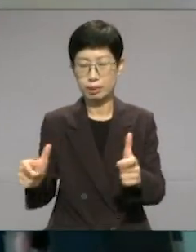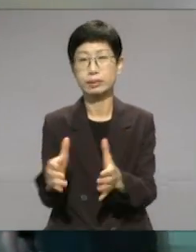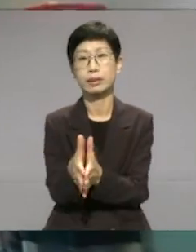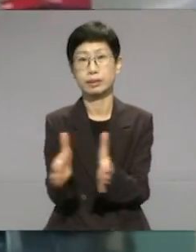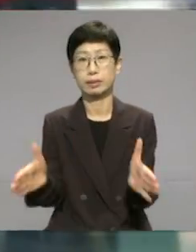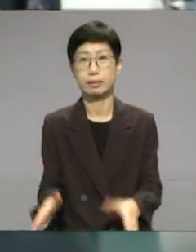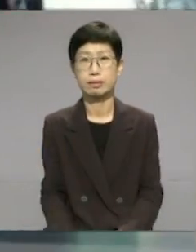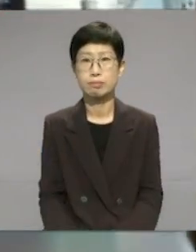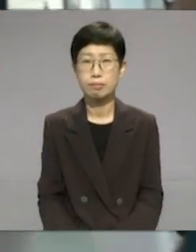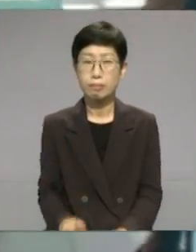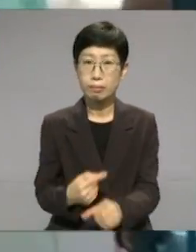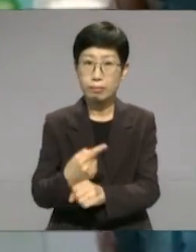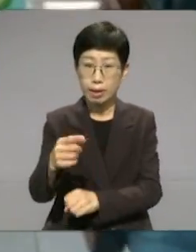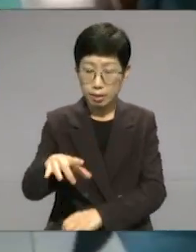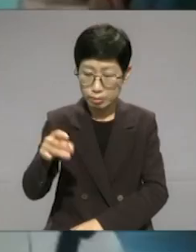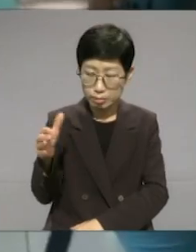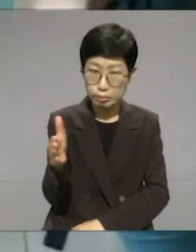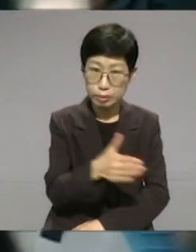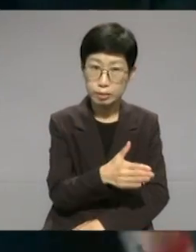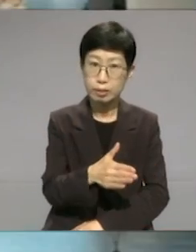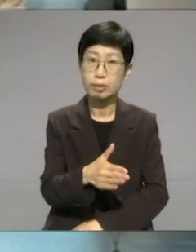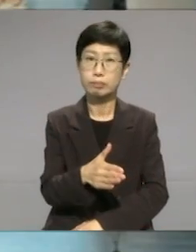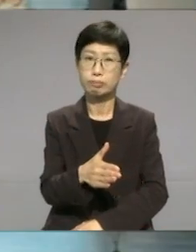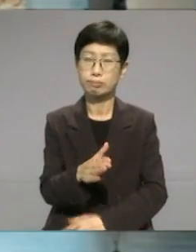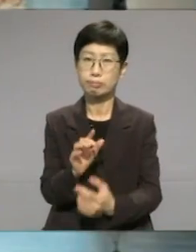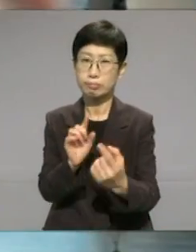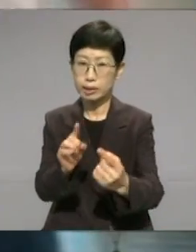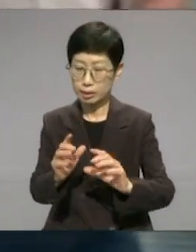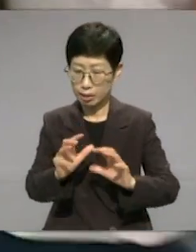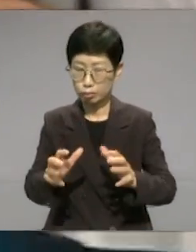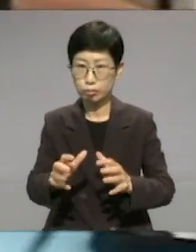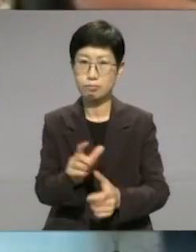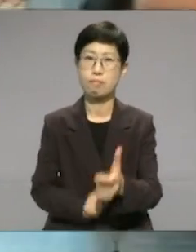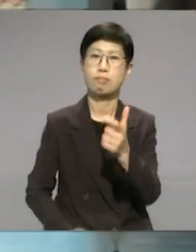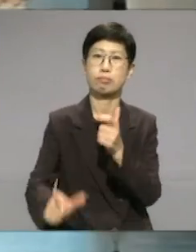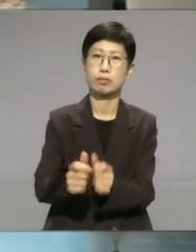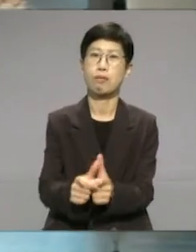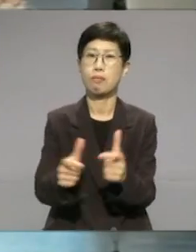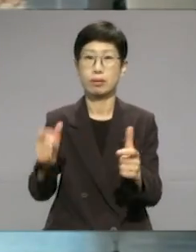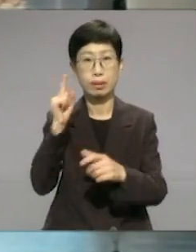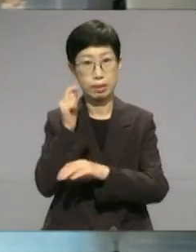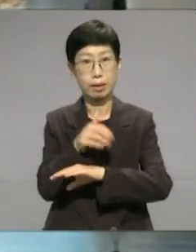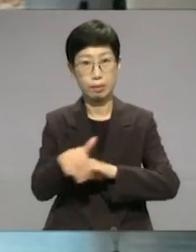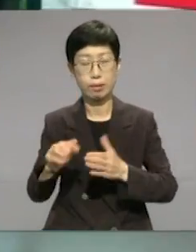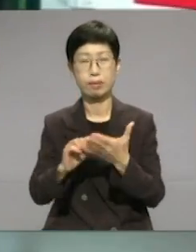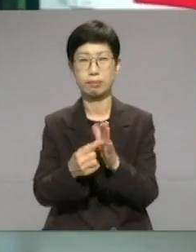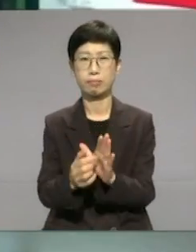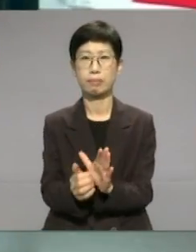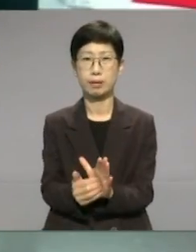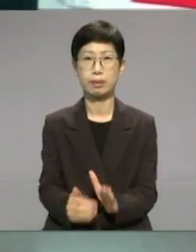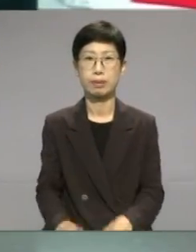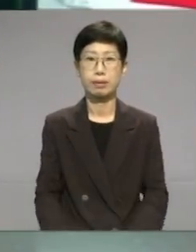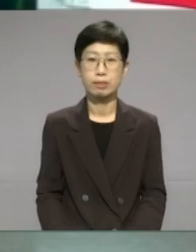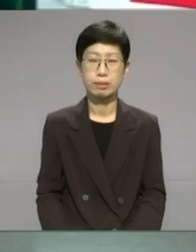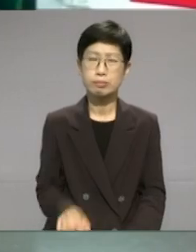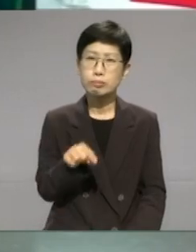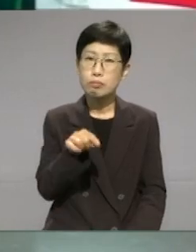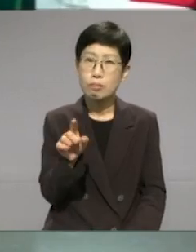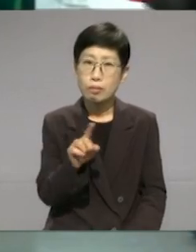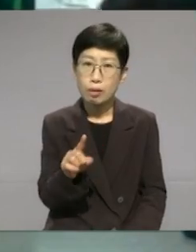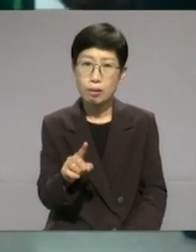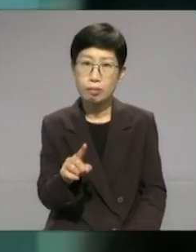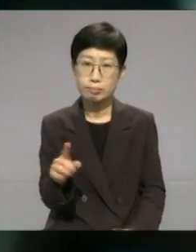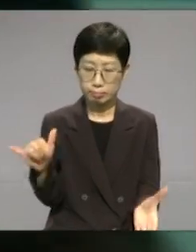영국은 내년 초부터 ETA 적용 대상국을 순차적으로 확대한다는 계획을 발표했습니다 etaa